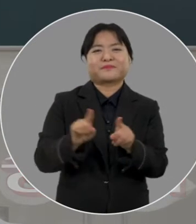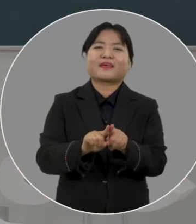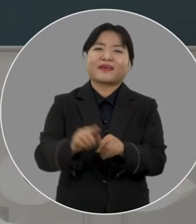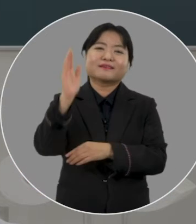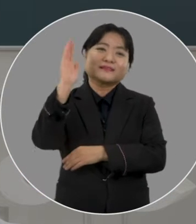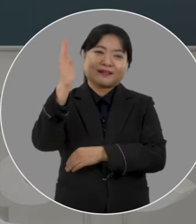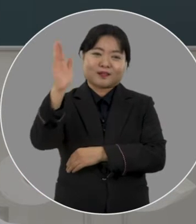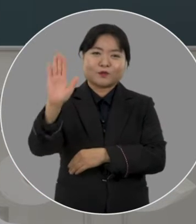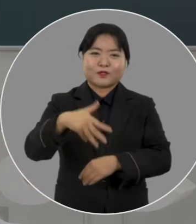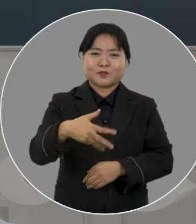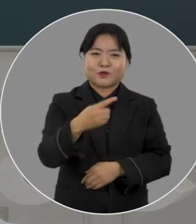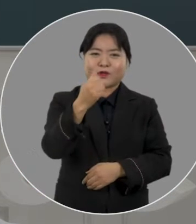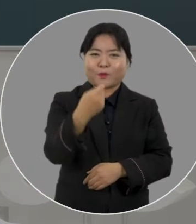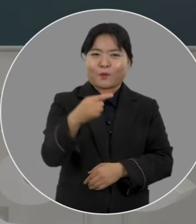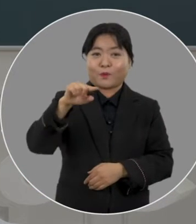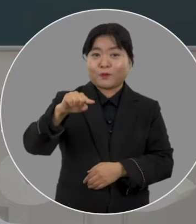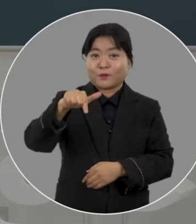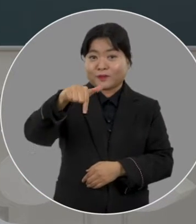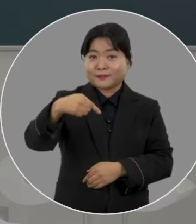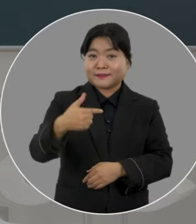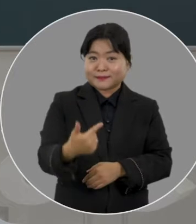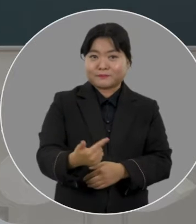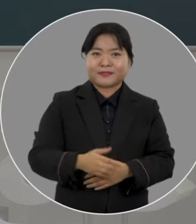나누게 될 최호근입니다.